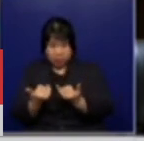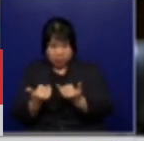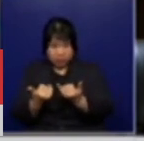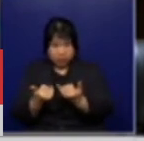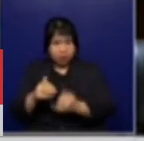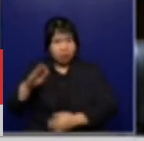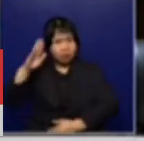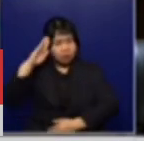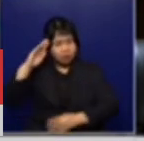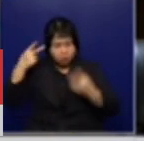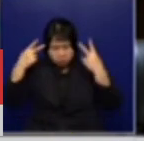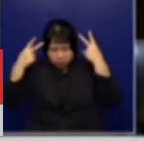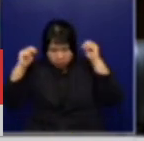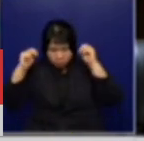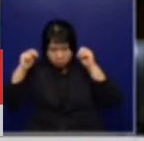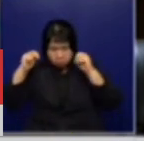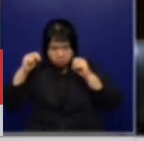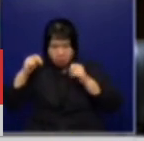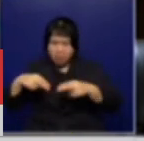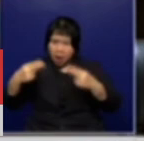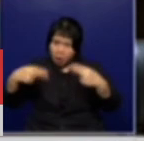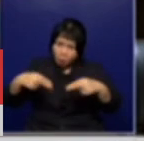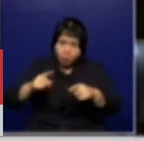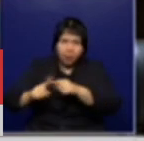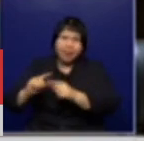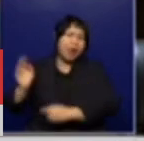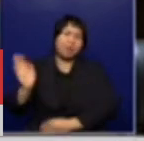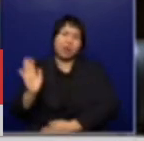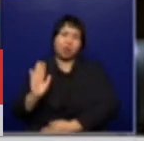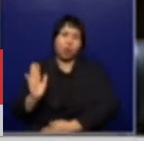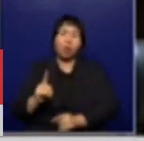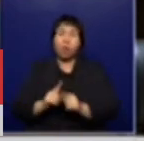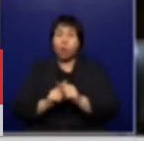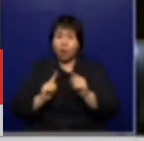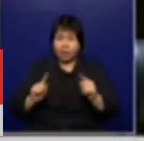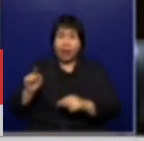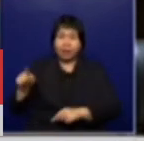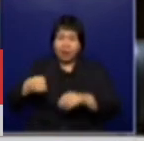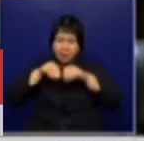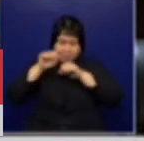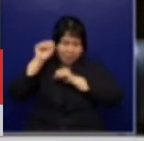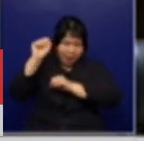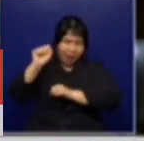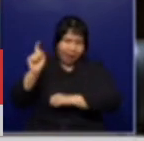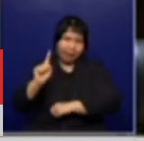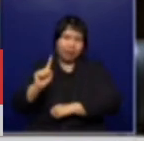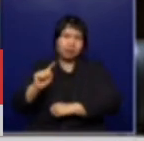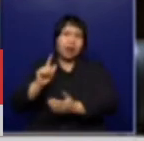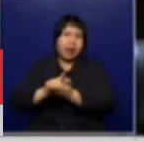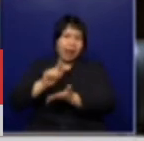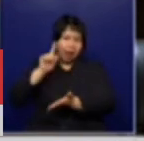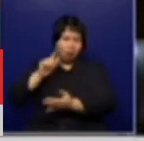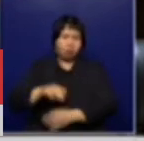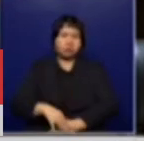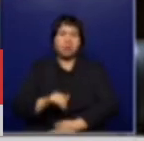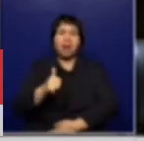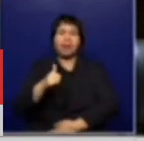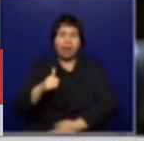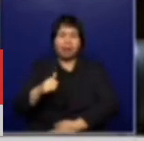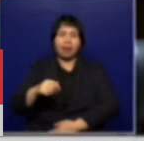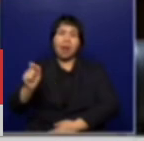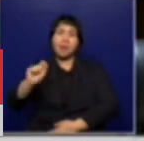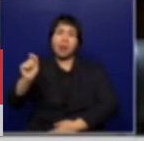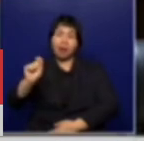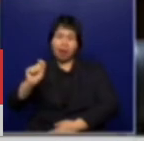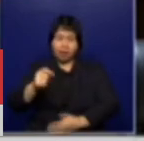ธ์ไม่ต้องไปรบให้เสียเลือดเสียเนื้อที่ไหนค่ะเพียงแค่ท่านประกาศลาออกหรือเพียงแค่ท่านหยิบปากกาค่ะจรดปลายปากก